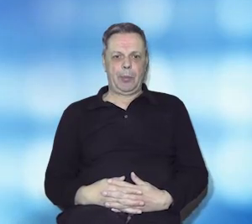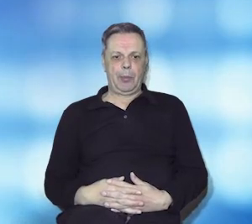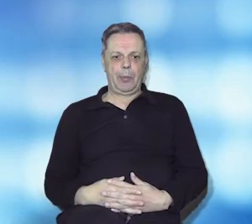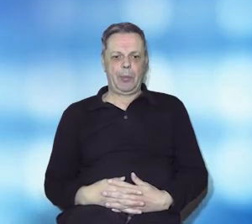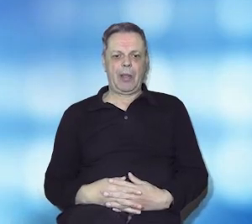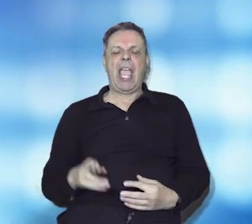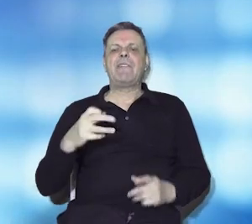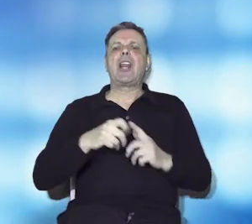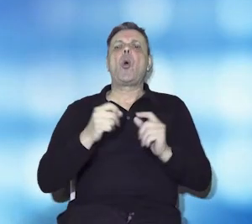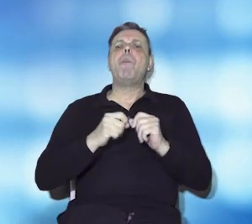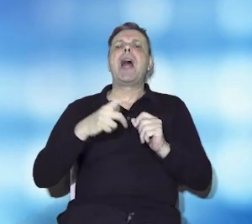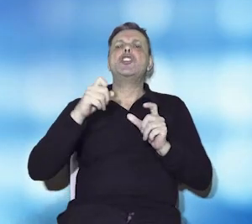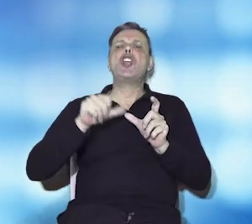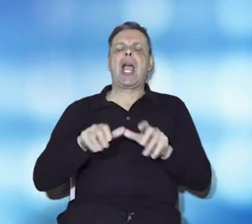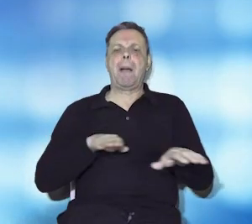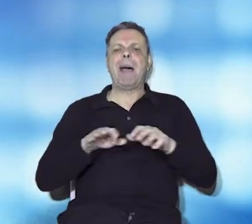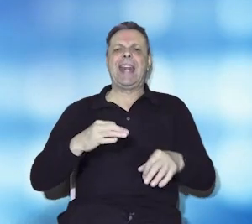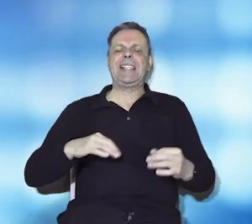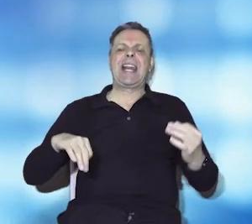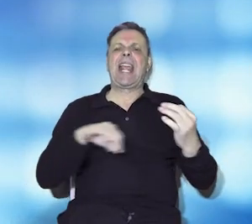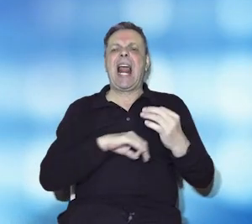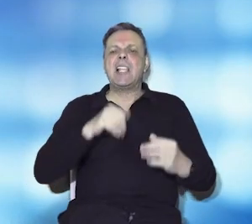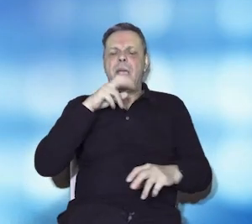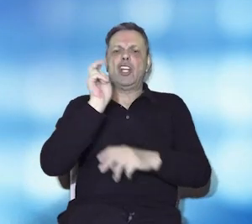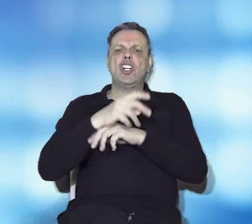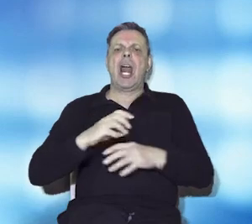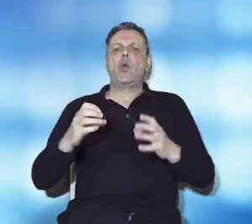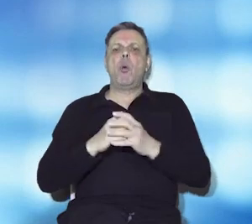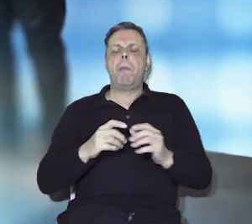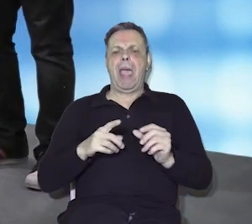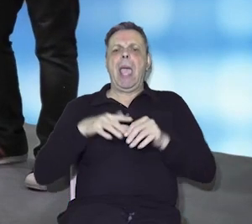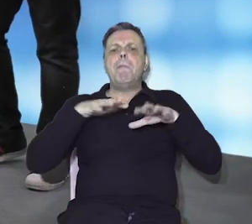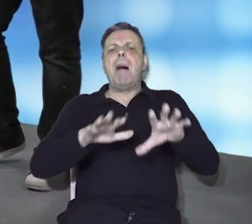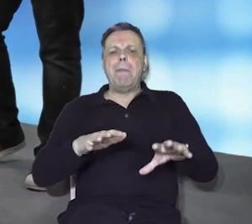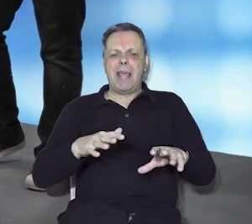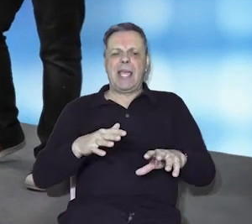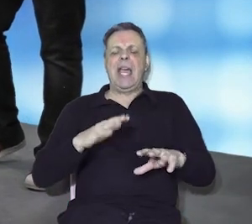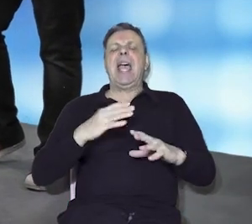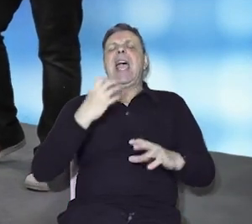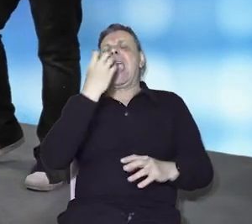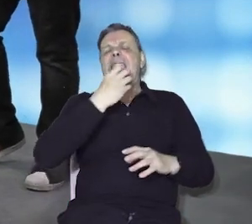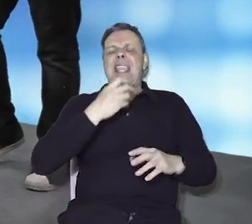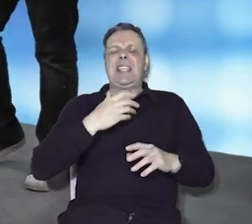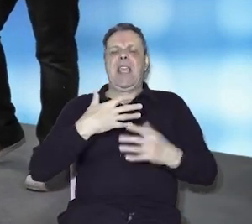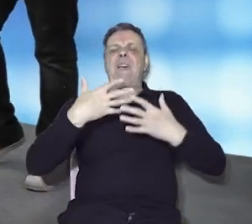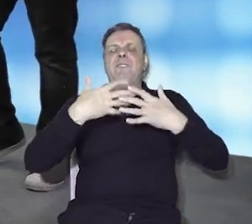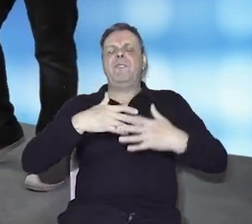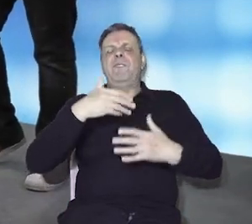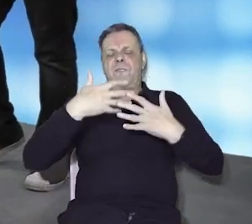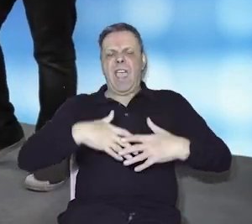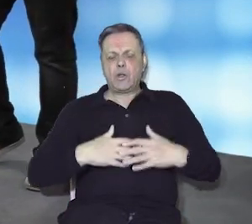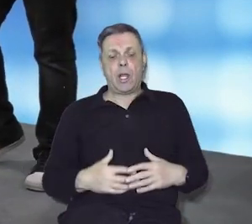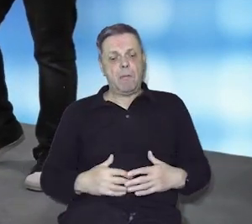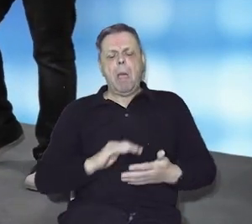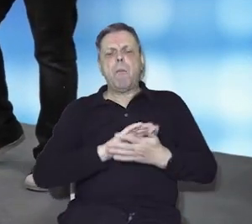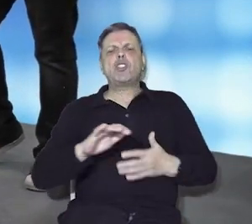Eduard Kobaščak, magistar glazbe i član grupe Public Heat Factory, kaže kako je posebno zadovoljstvo svirati